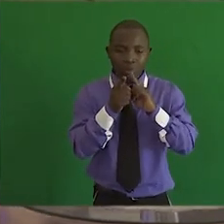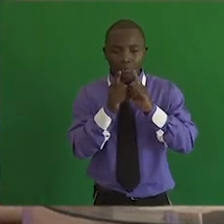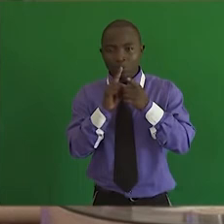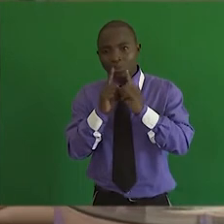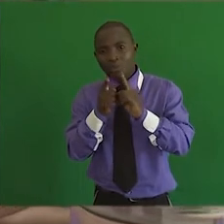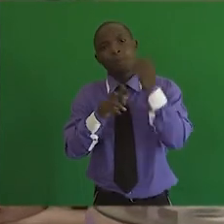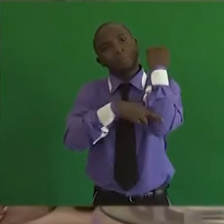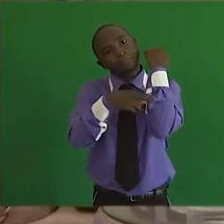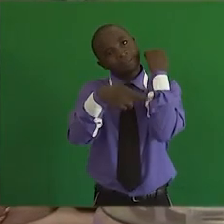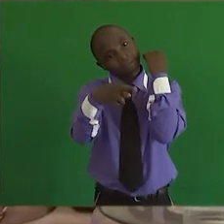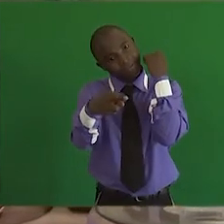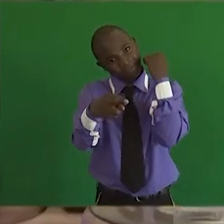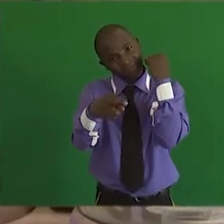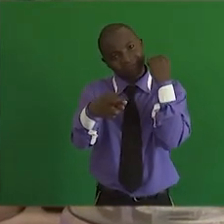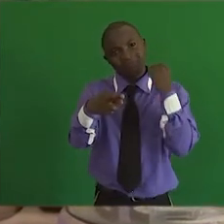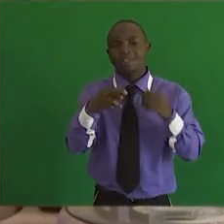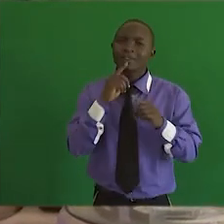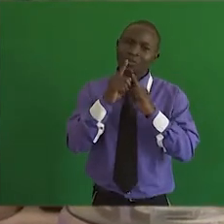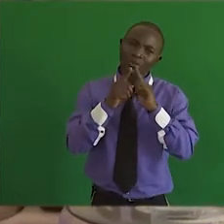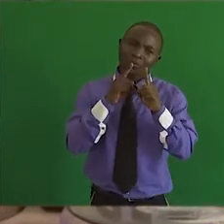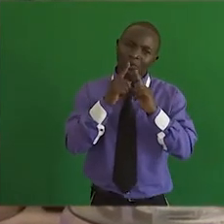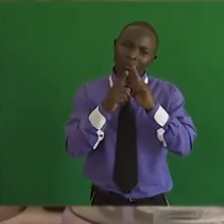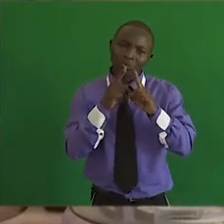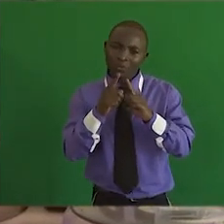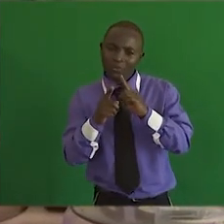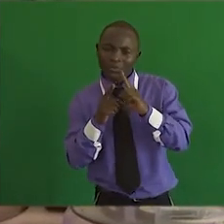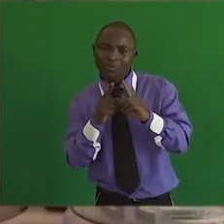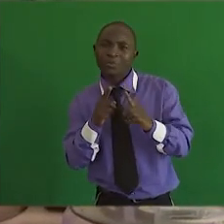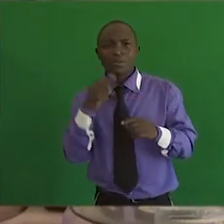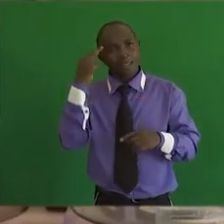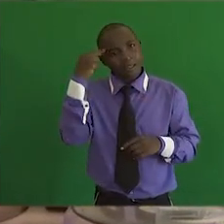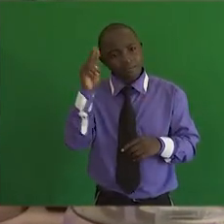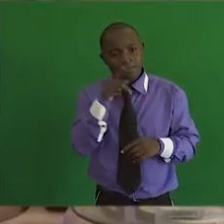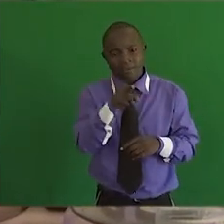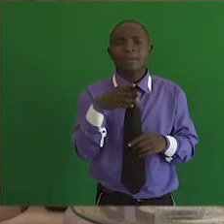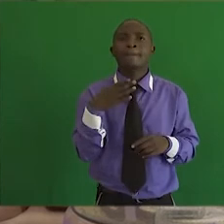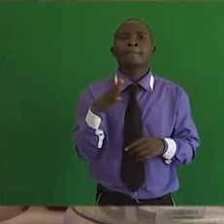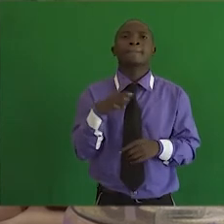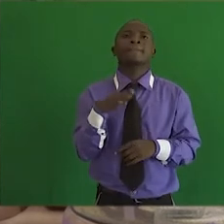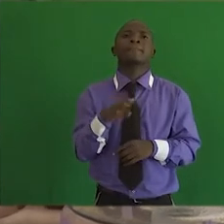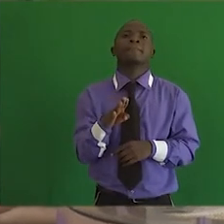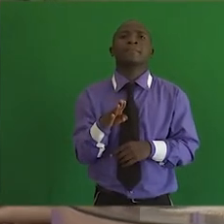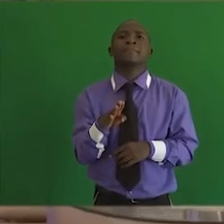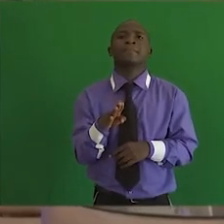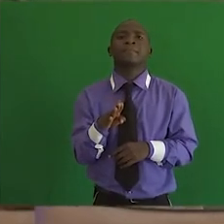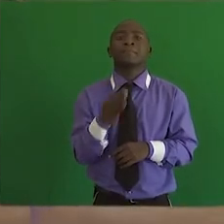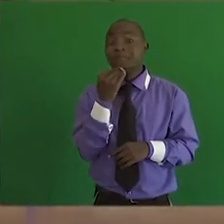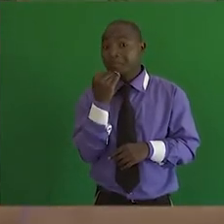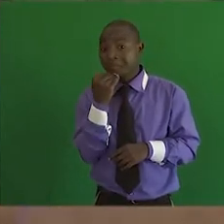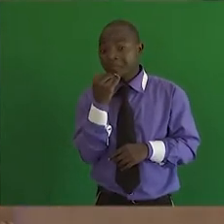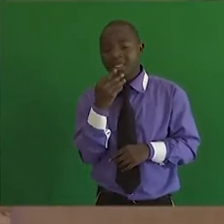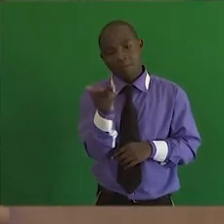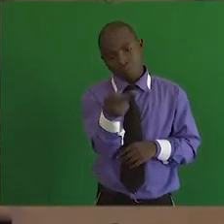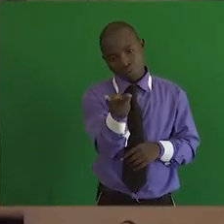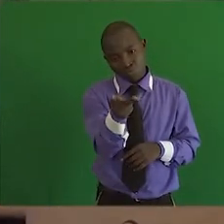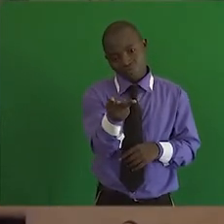uine chi uine rako hakuna kuenda musoro wako usina chinhu kuti unodururirwa naamwene unodururirwa pamusha pawaenda